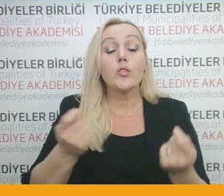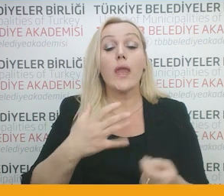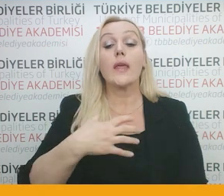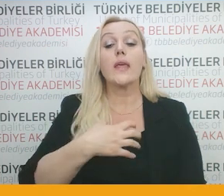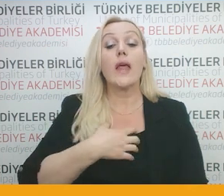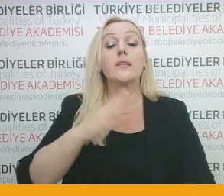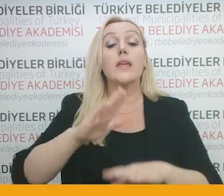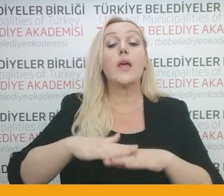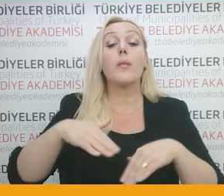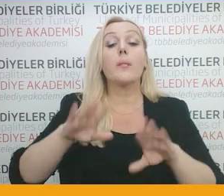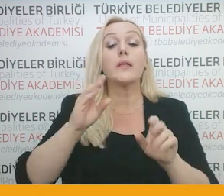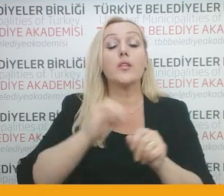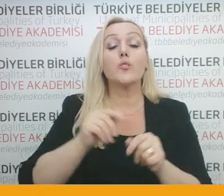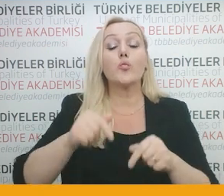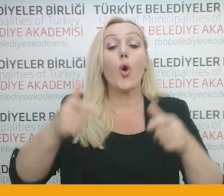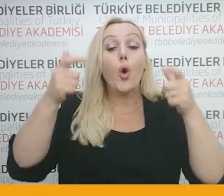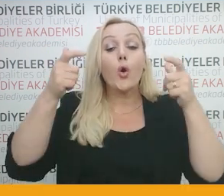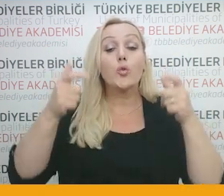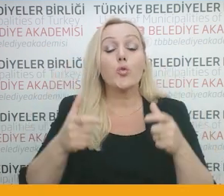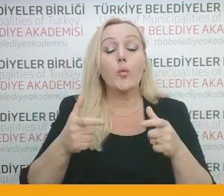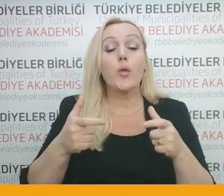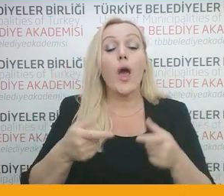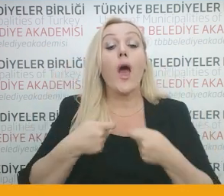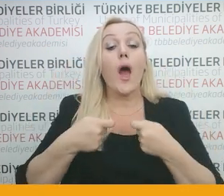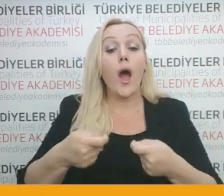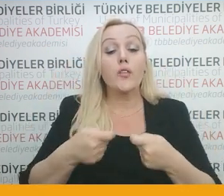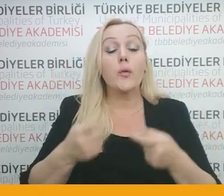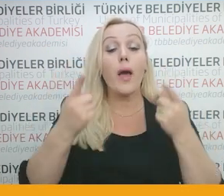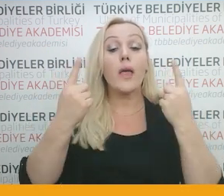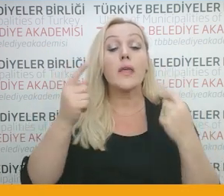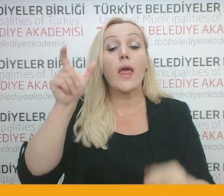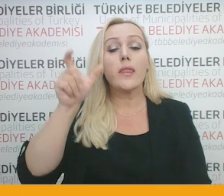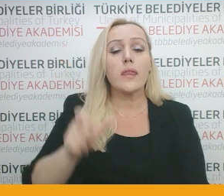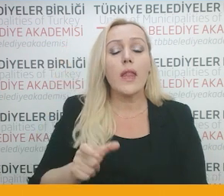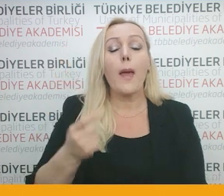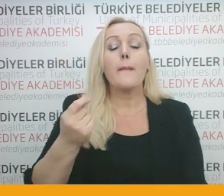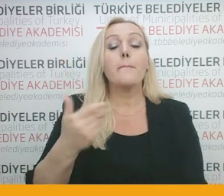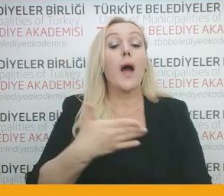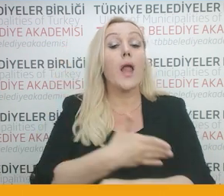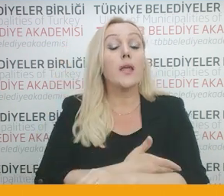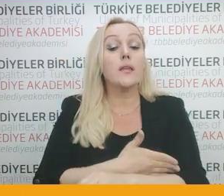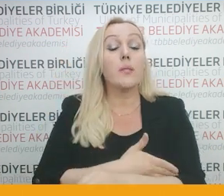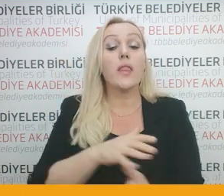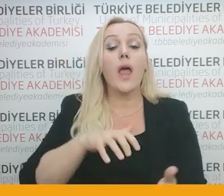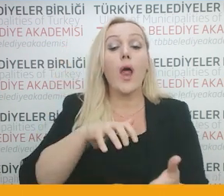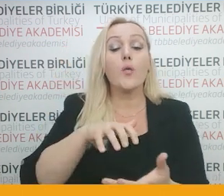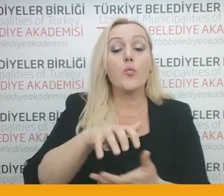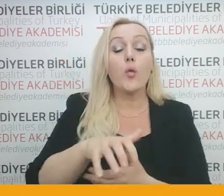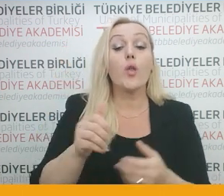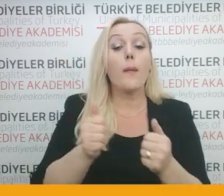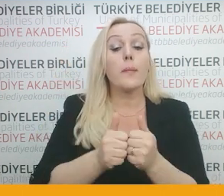yapamayacağı için bu sorumluluğun gereklerini harcama yetkilileri, mali hizmetler birimi ve iş denetçiler aracılığıyla yerine getirirler.